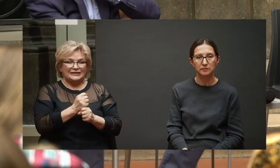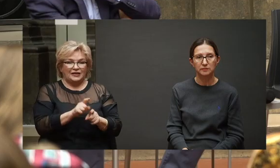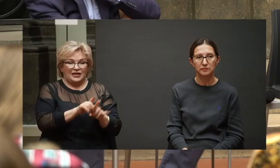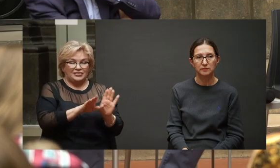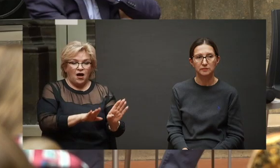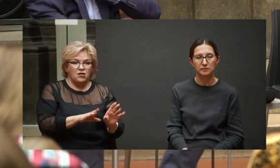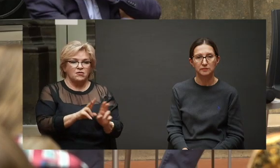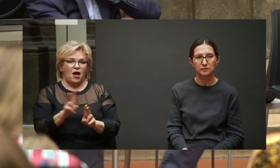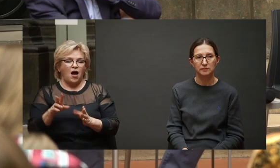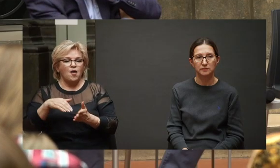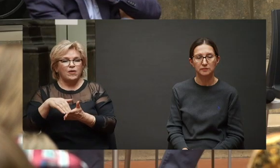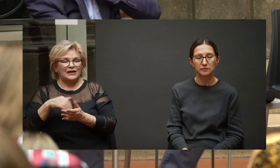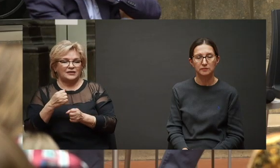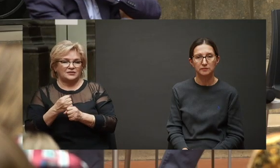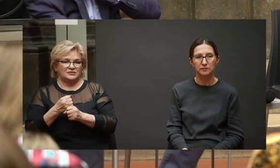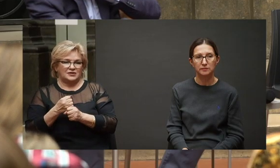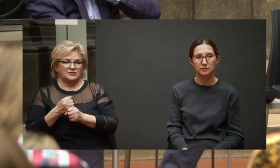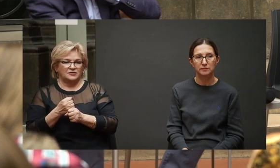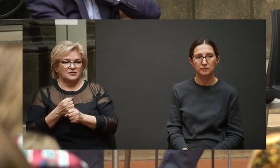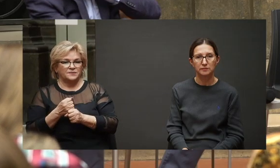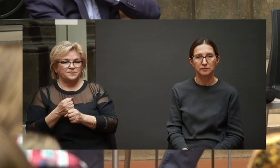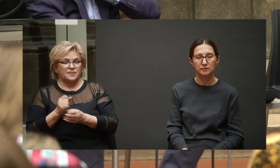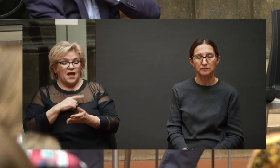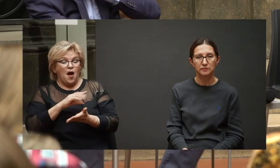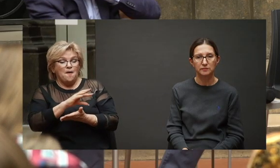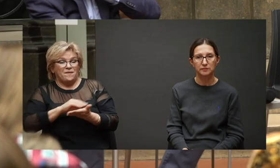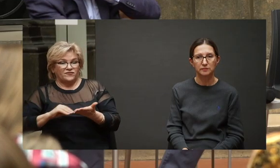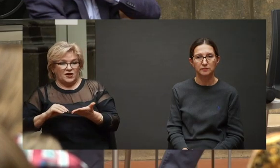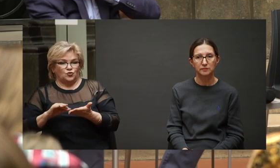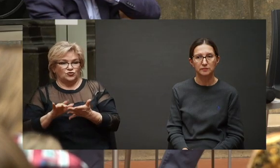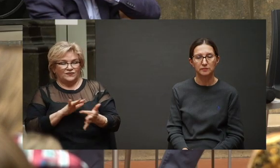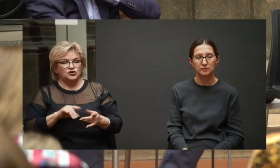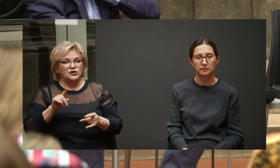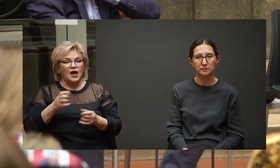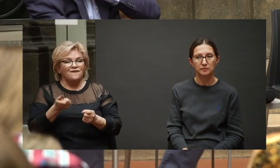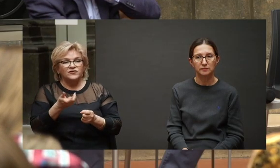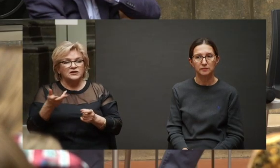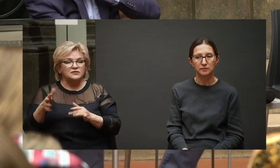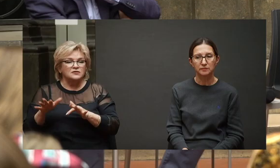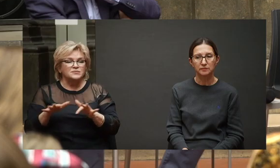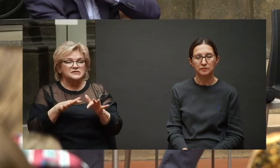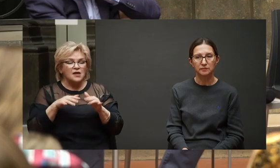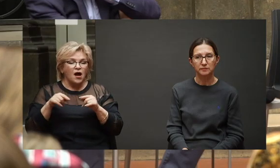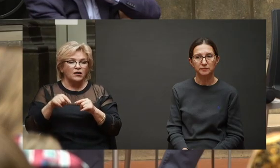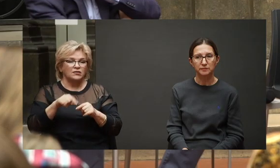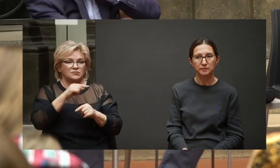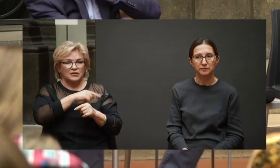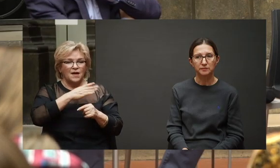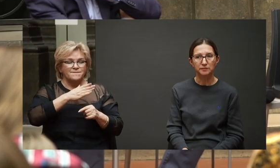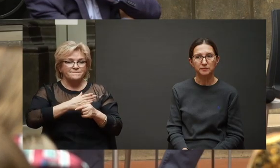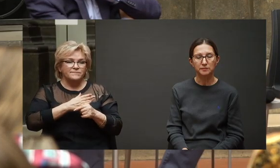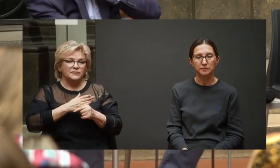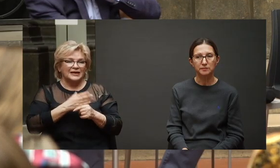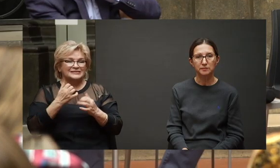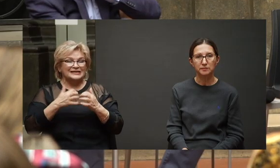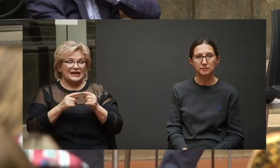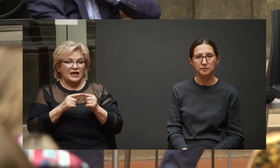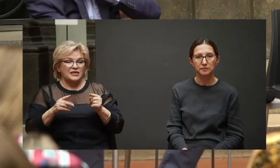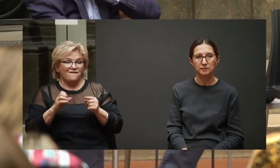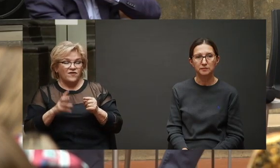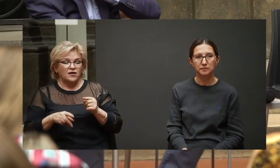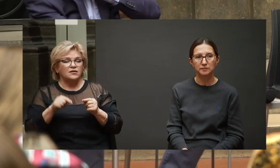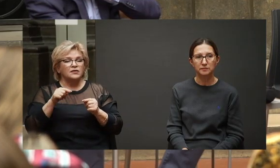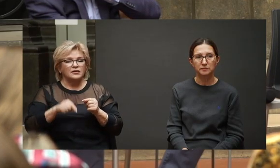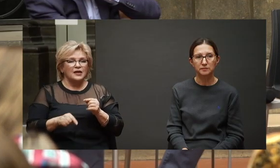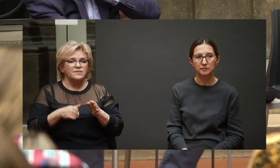и балетный обязан повторить это движение. А там в некоторых местах, там, где средневековье, там